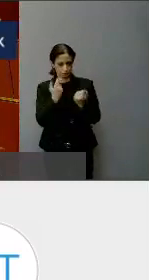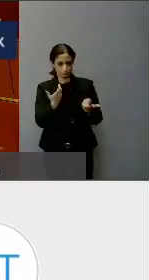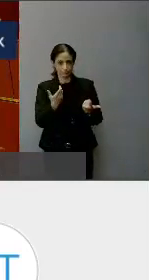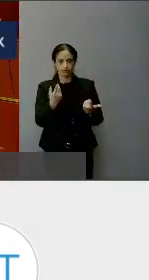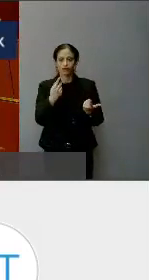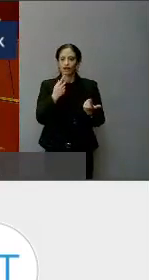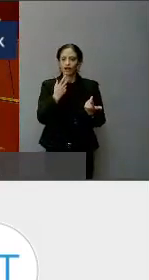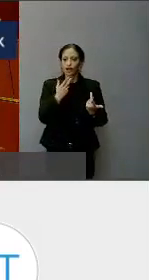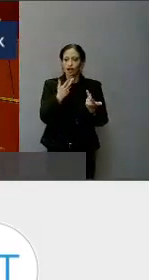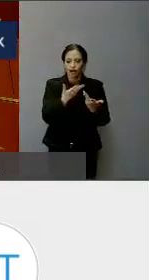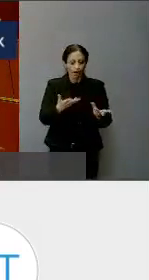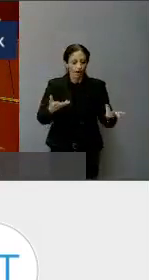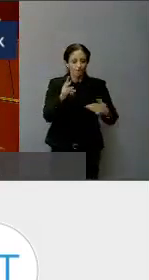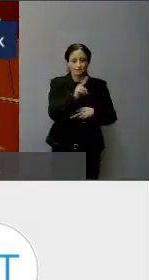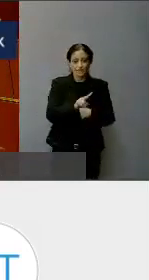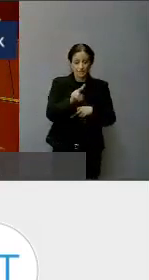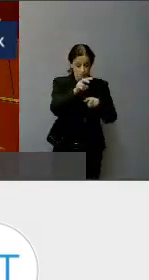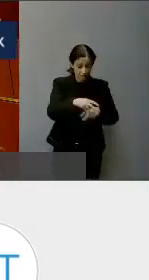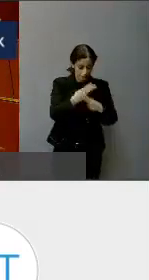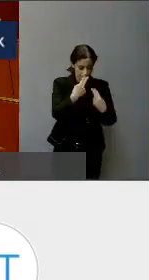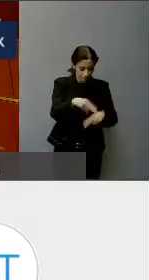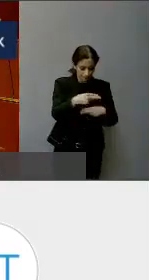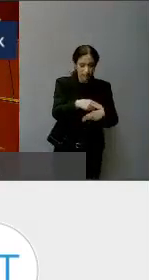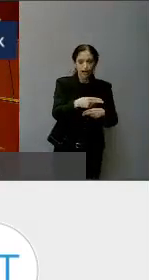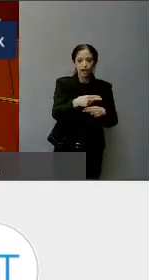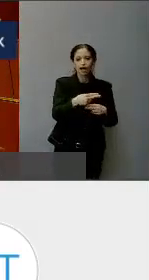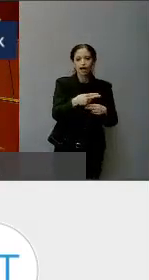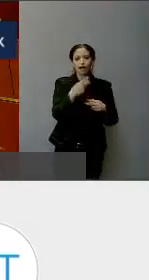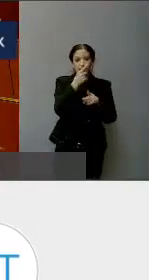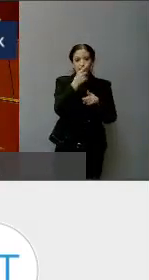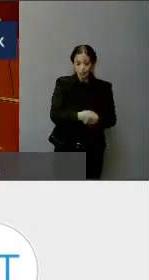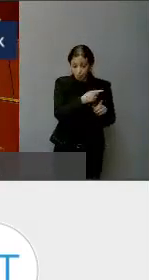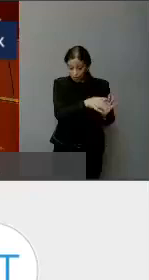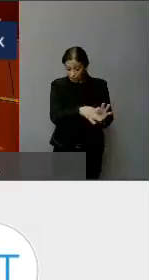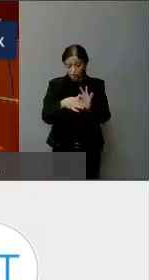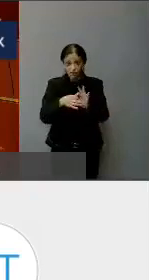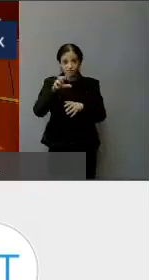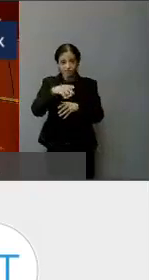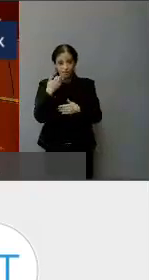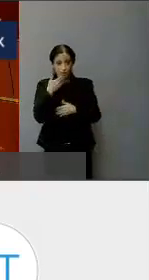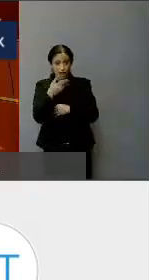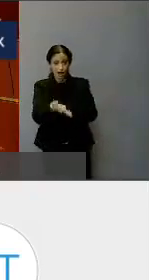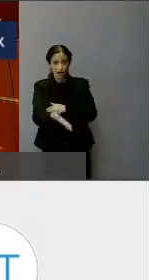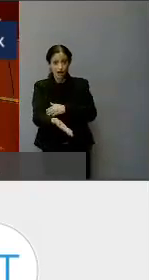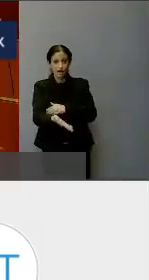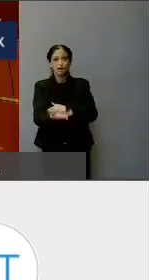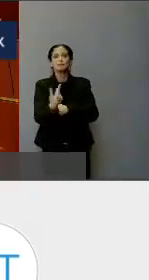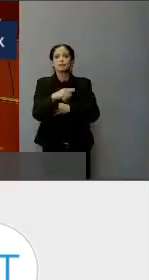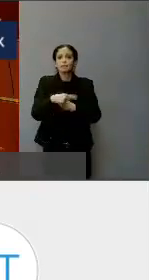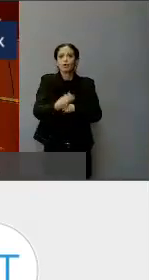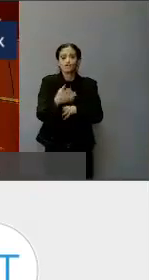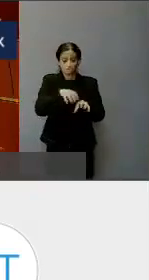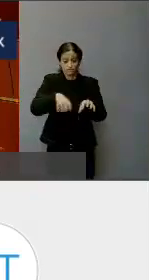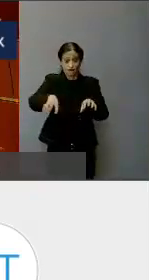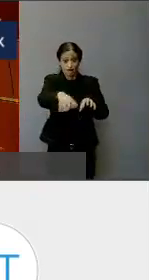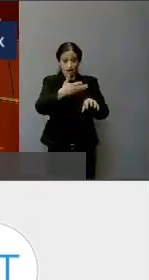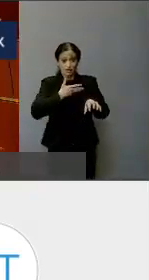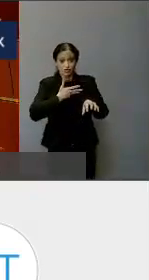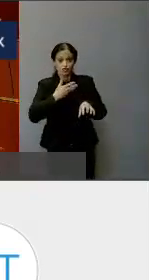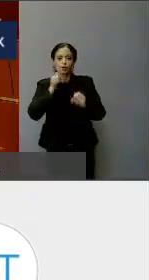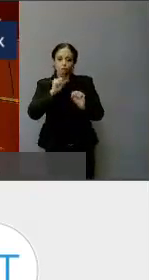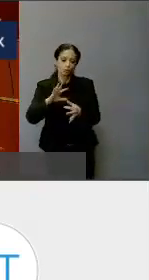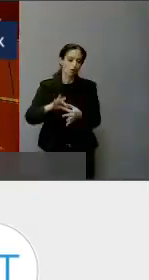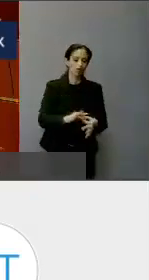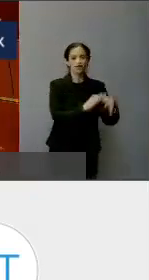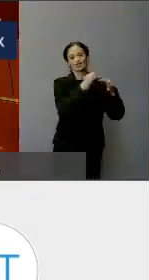lavezzi ma è funzionale delle foto che non ci sono le villette e quando ci saranno le villette a coltivare le fragole perché questo che ci raccontate